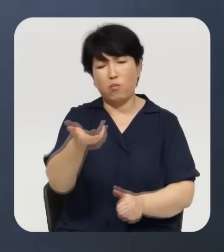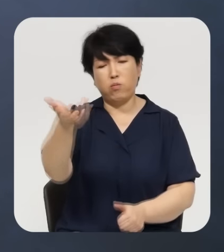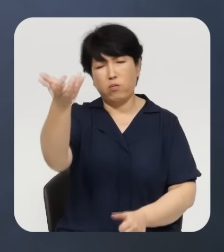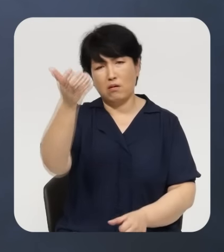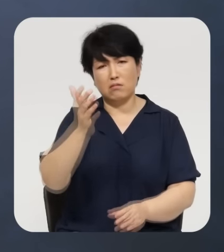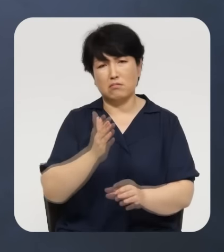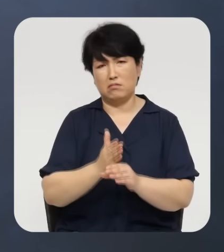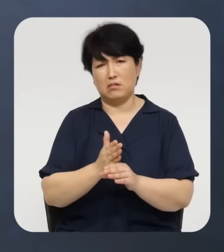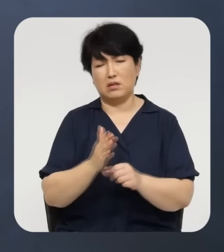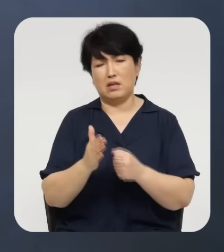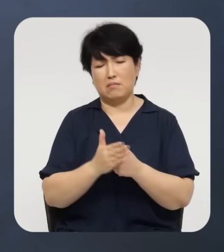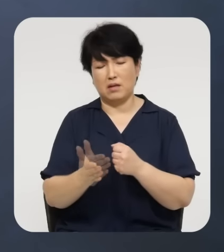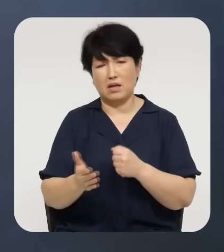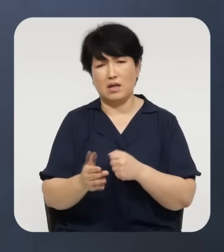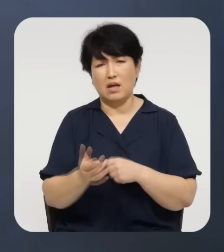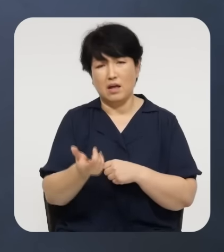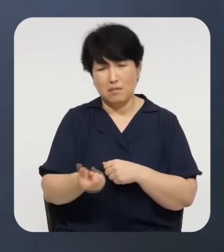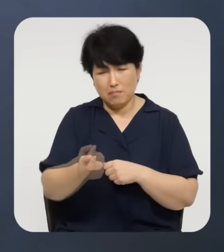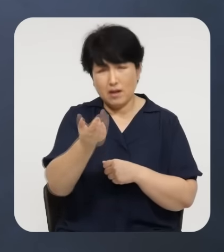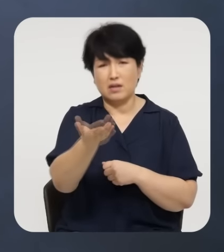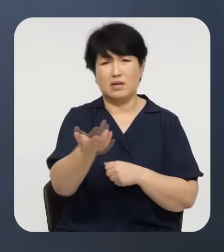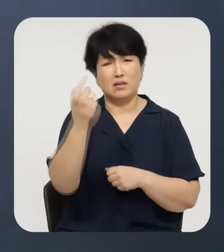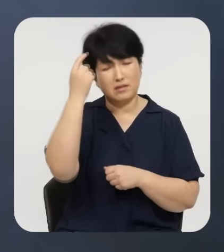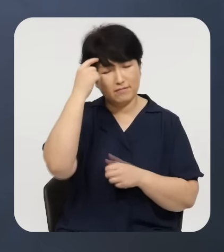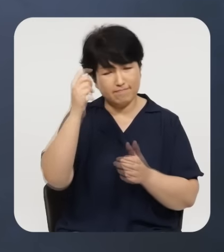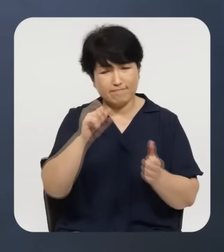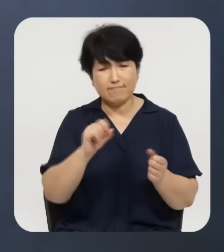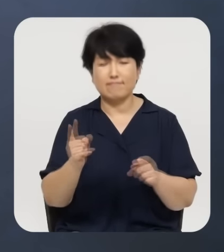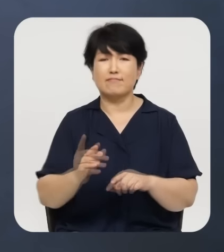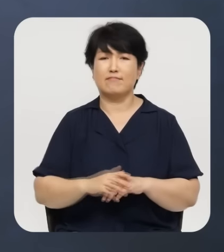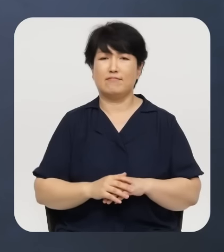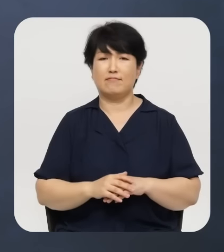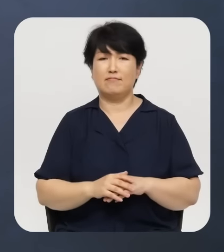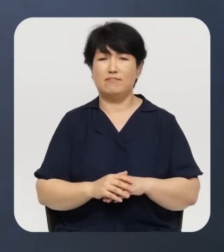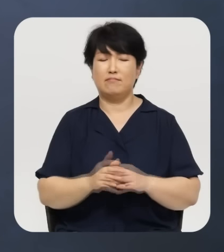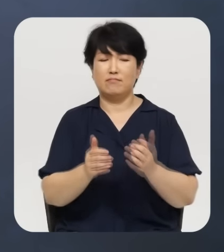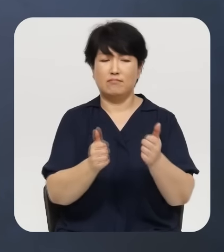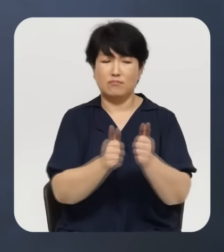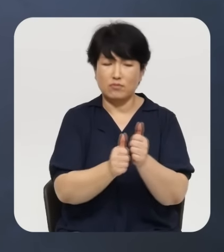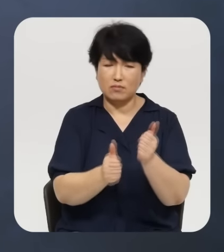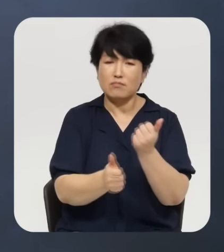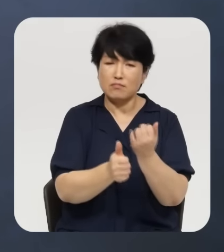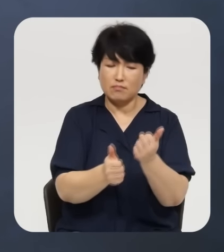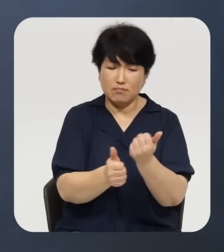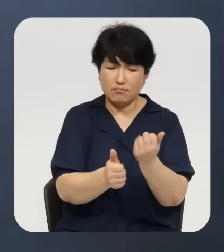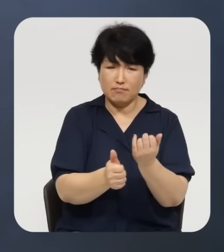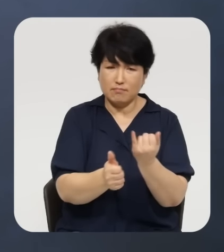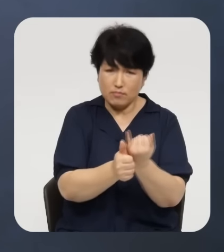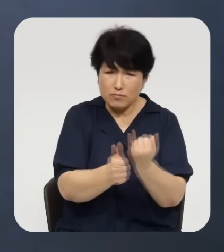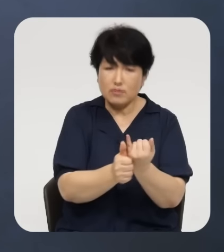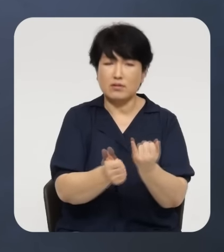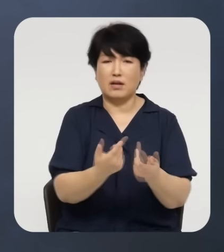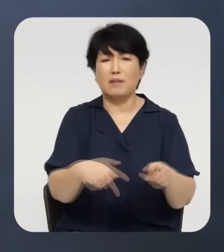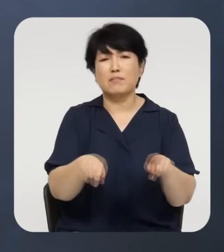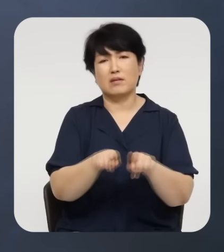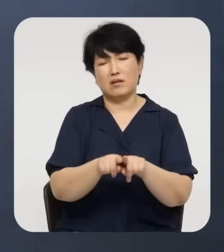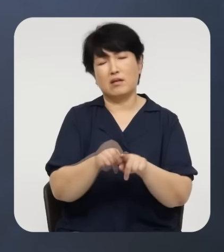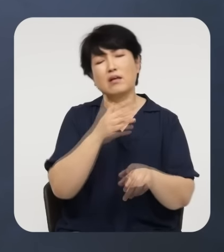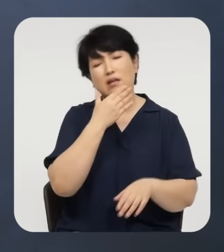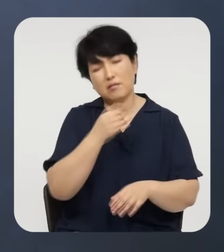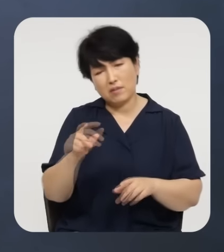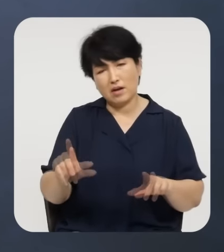자각을 하시고 지금 빨리 정신을 차려서 남편하고 나머지 가족들과